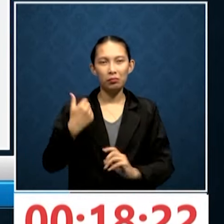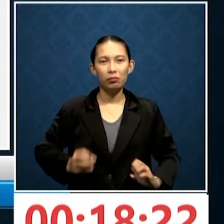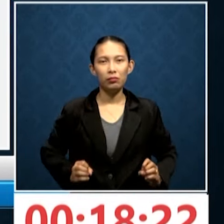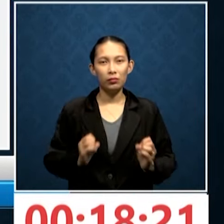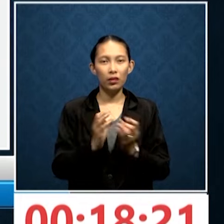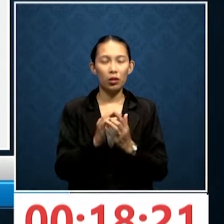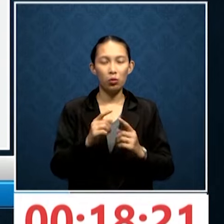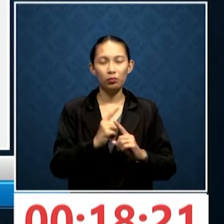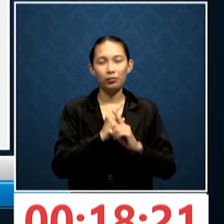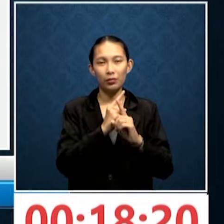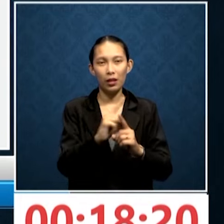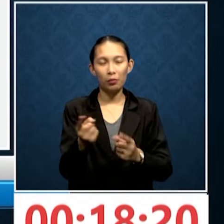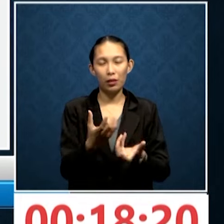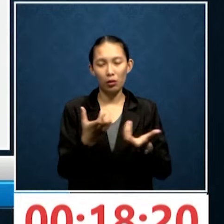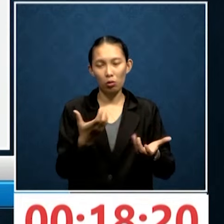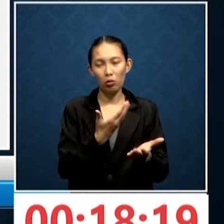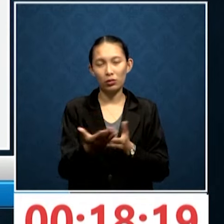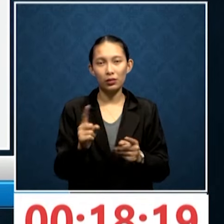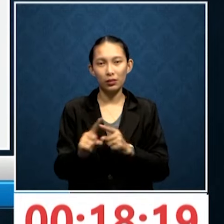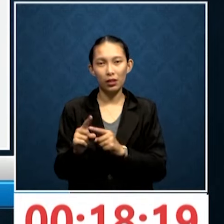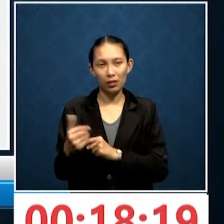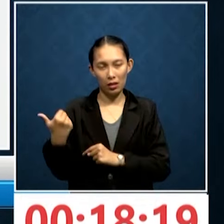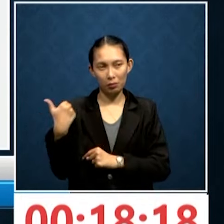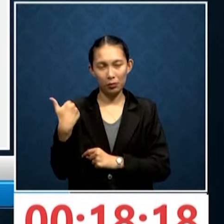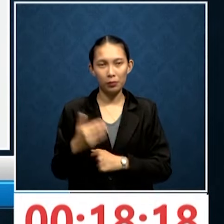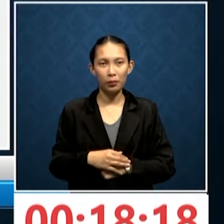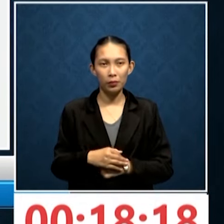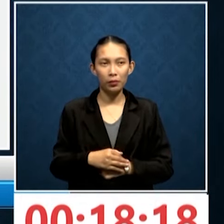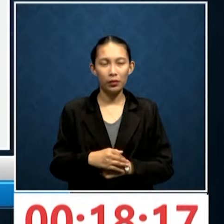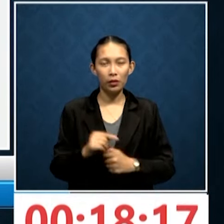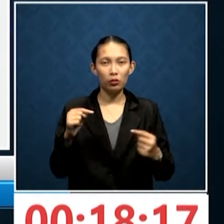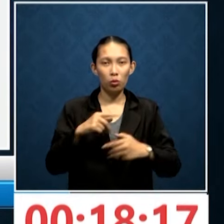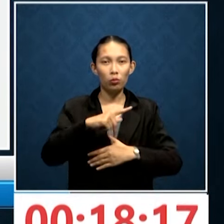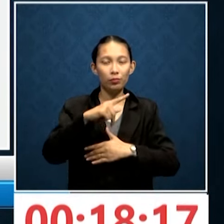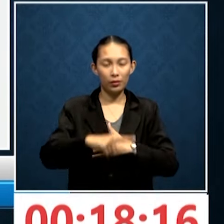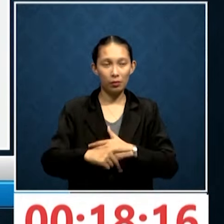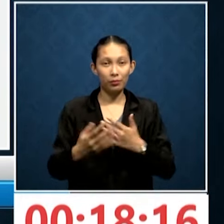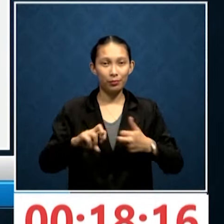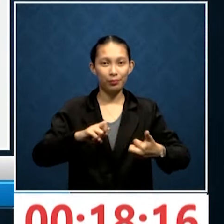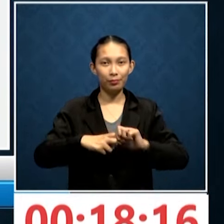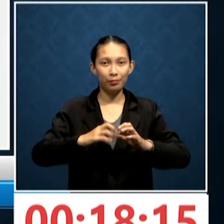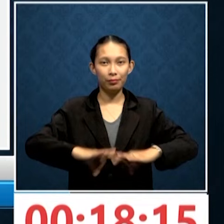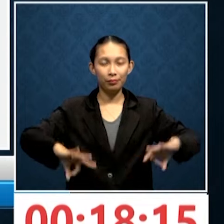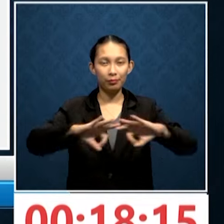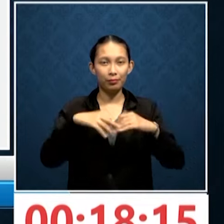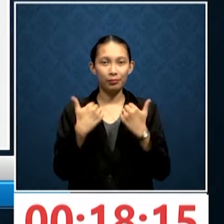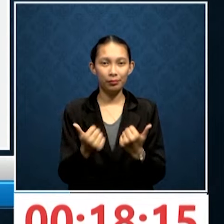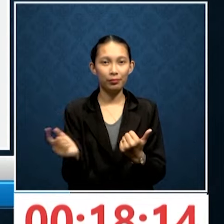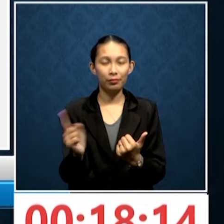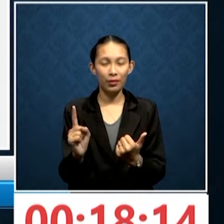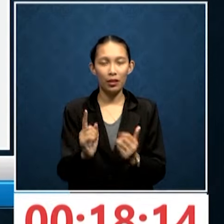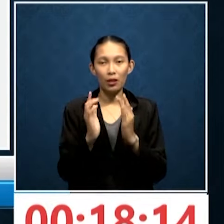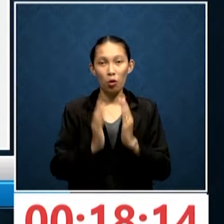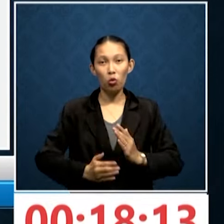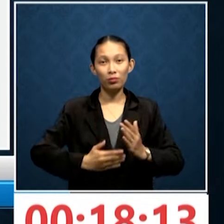ขึ้นตามจำนวนการสั่งซื้อสินค้าในเทมูและปัญหาสำคัญที่สุดในขณะนี้ก็คือพ่อค้